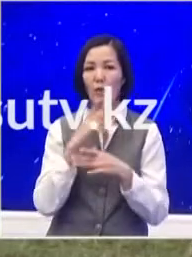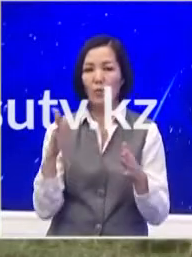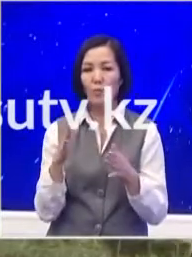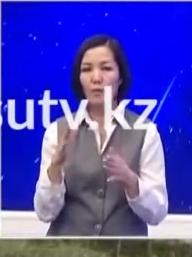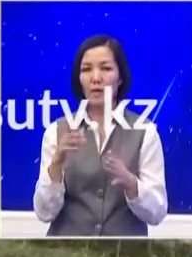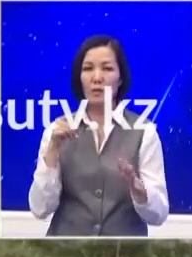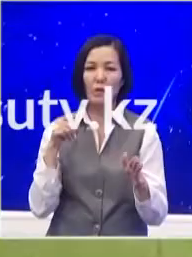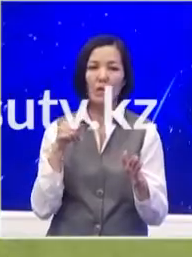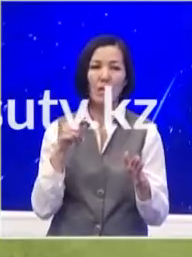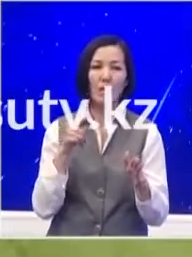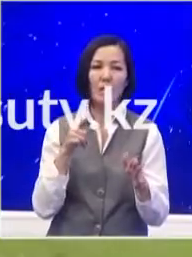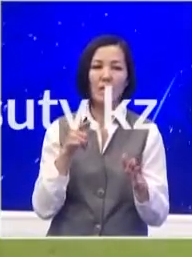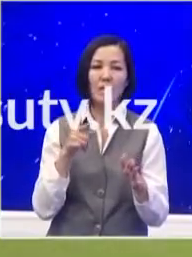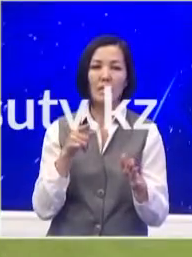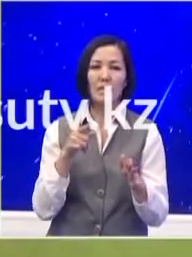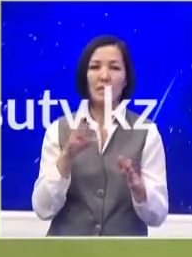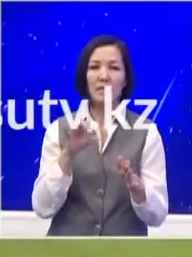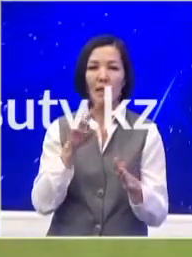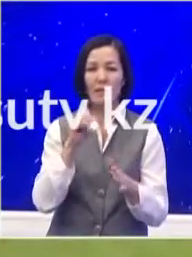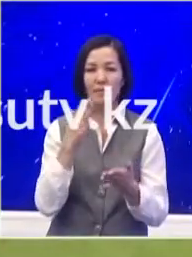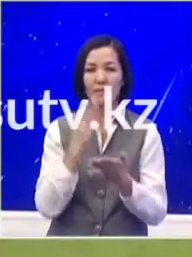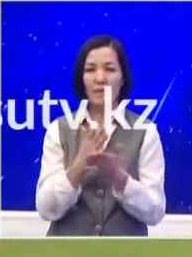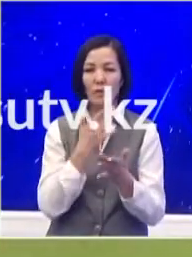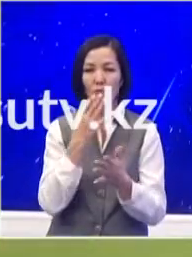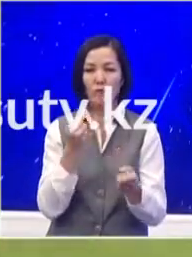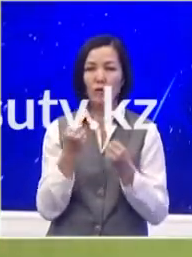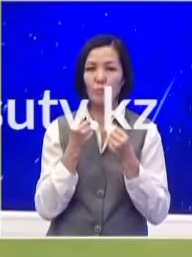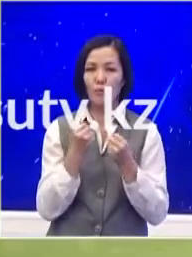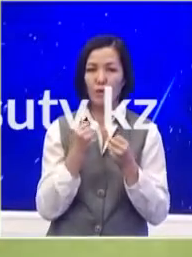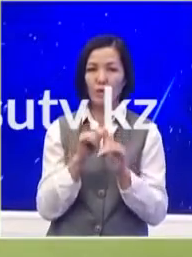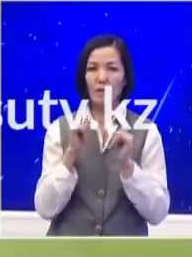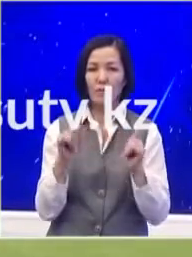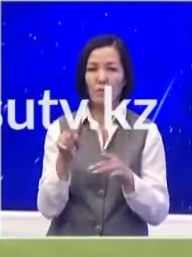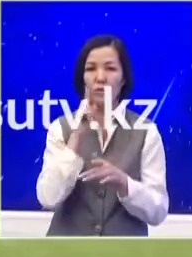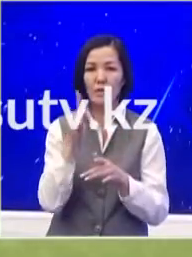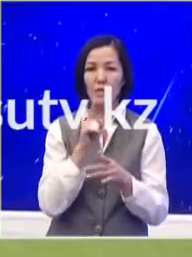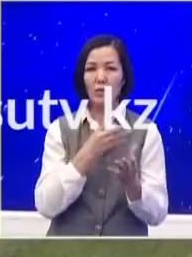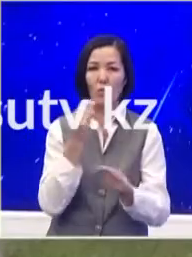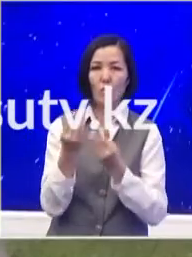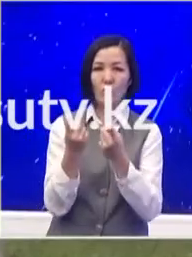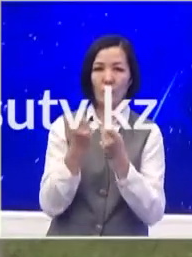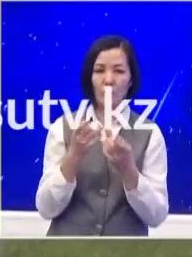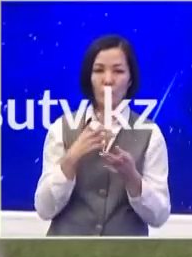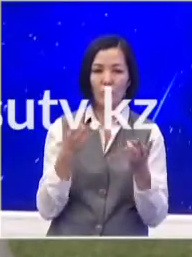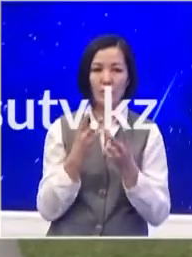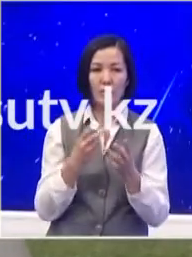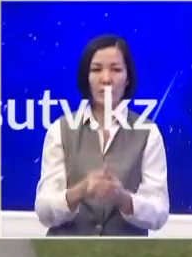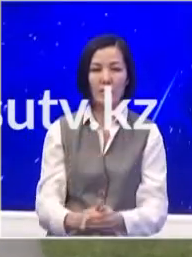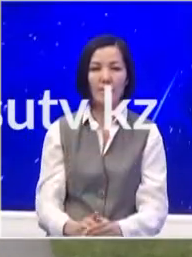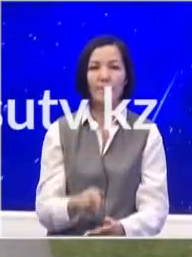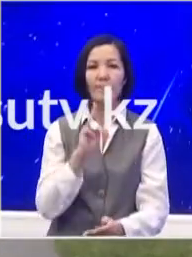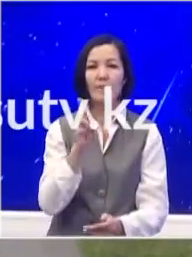салғандардың қатарынан орын алды. Оның мақсаты осы ұлттық өнерімізді дамытып, жастарды көкпар ойынына тарту. Өзіміз